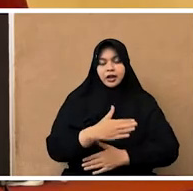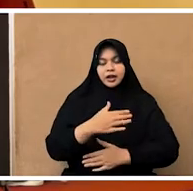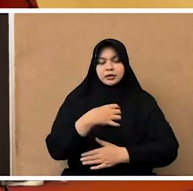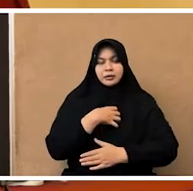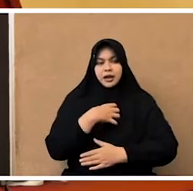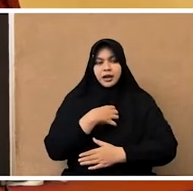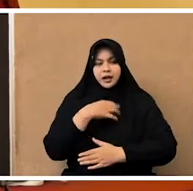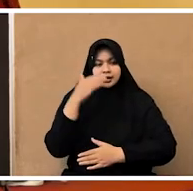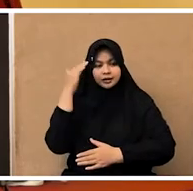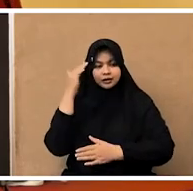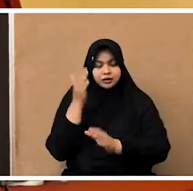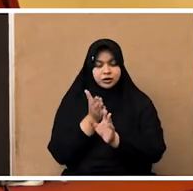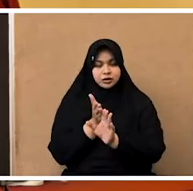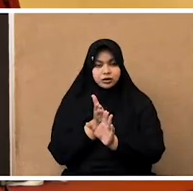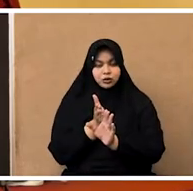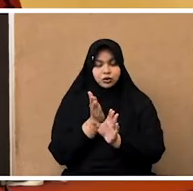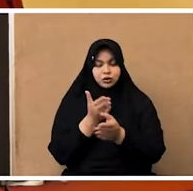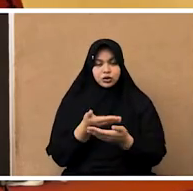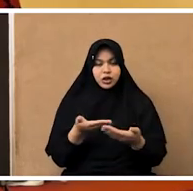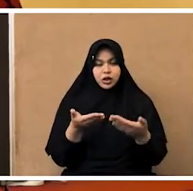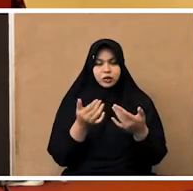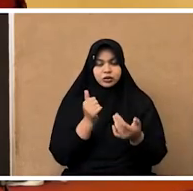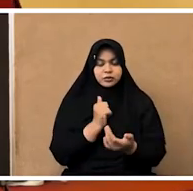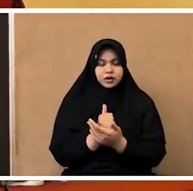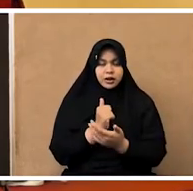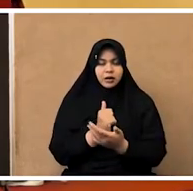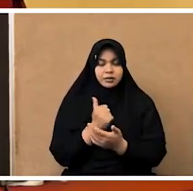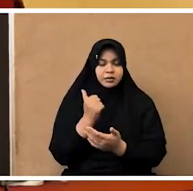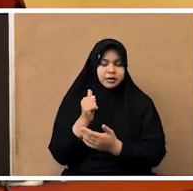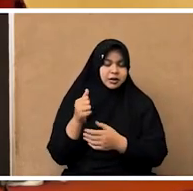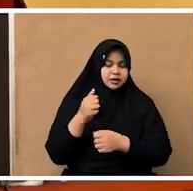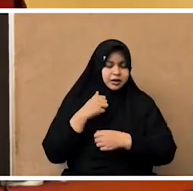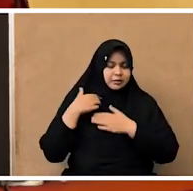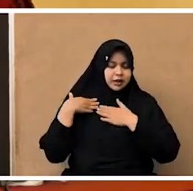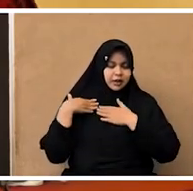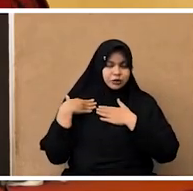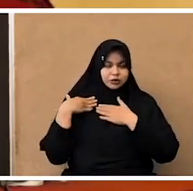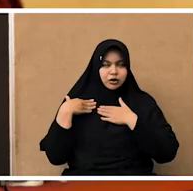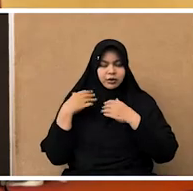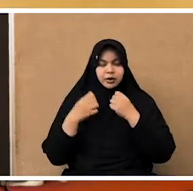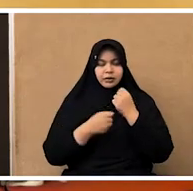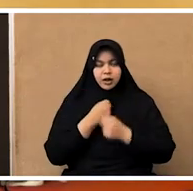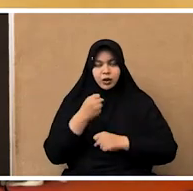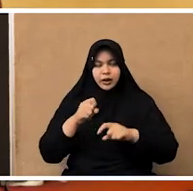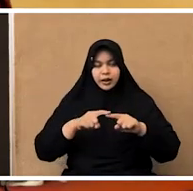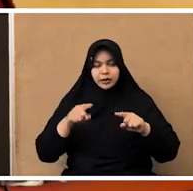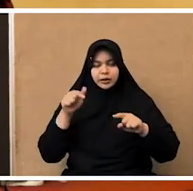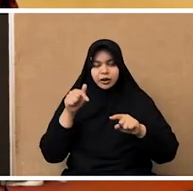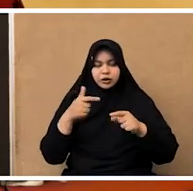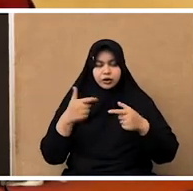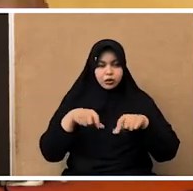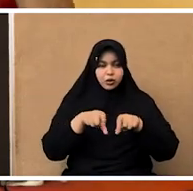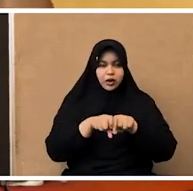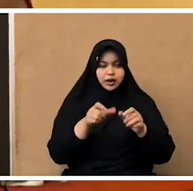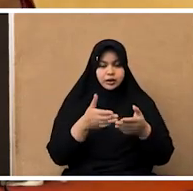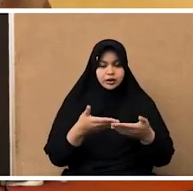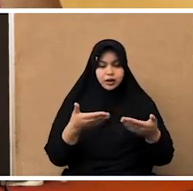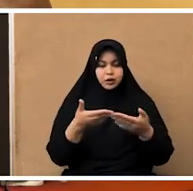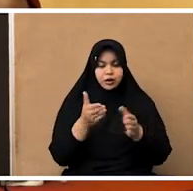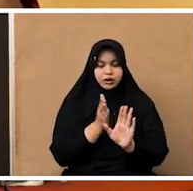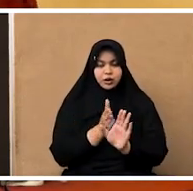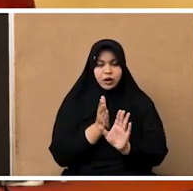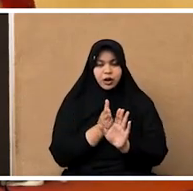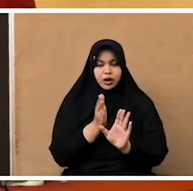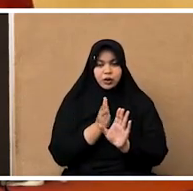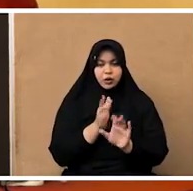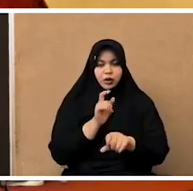menntas ke sosial itu sebenarnya memang bisa mempertanggungjawabkan perbuatannya tetapi itu sesuai dengan situasi psikologisnya